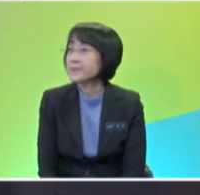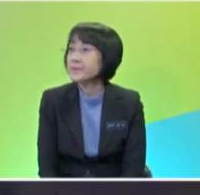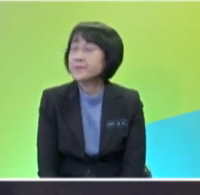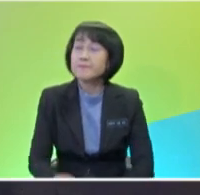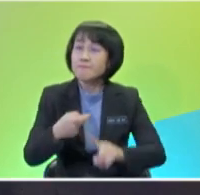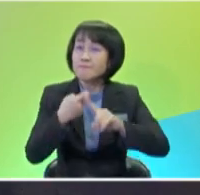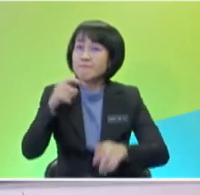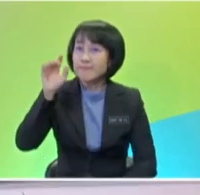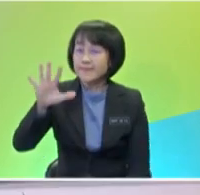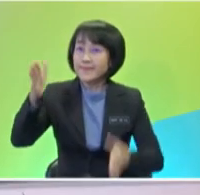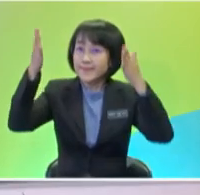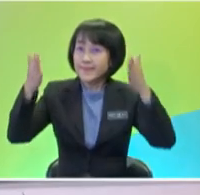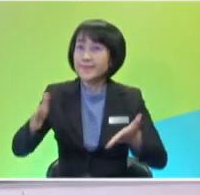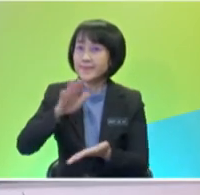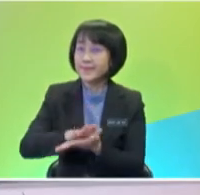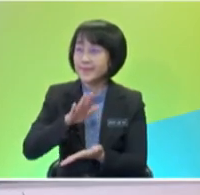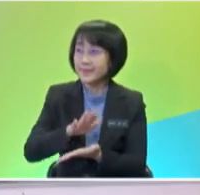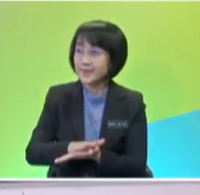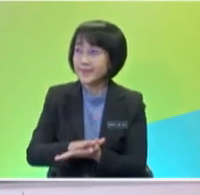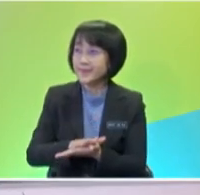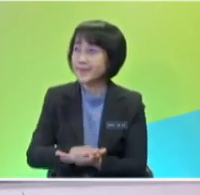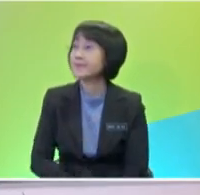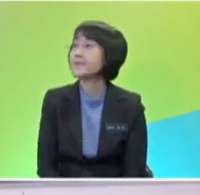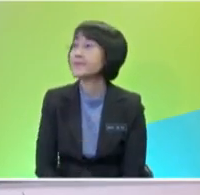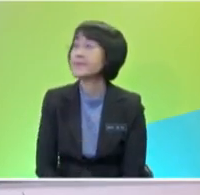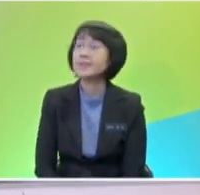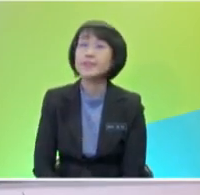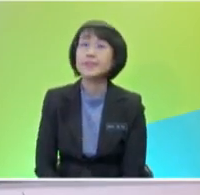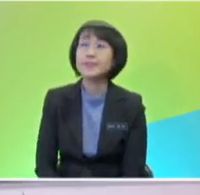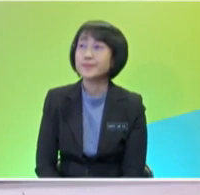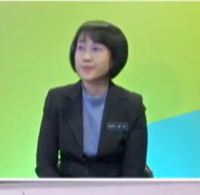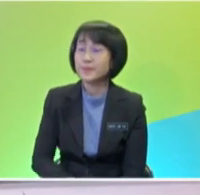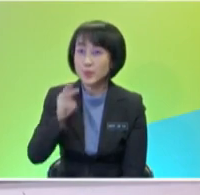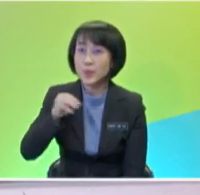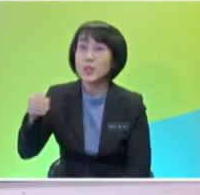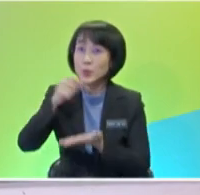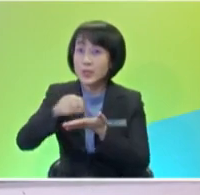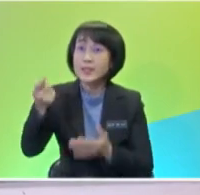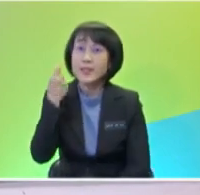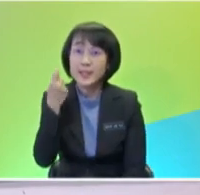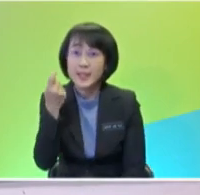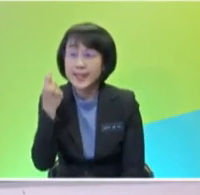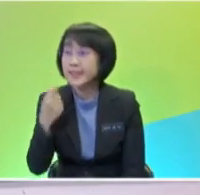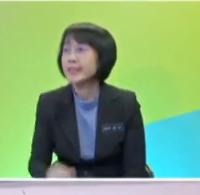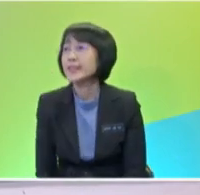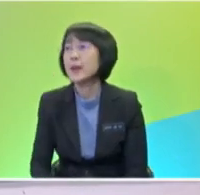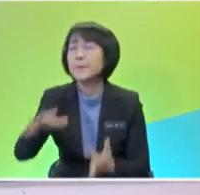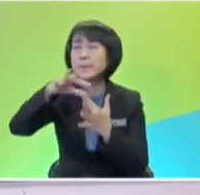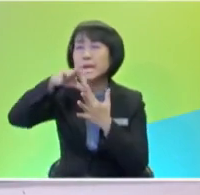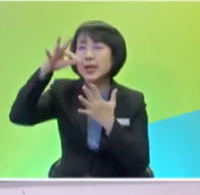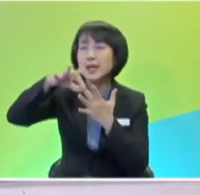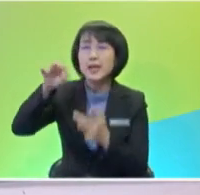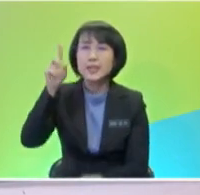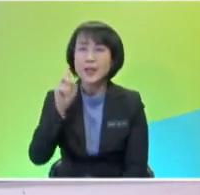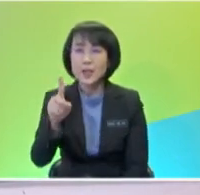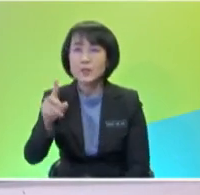warga sekolah yang berada di sini yang murid telah tulis pilih salah Seorang